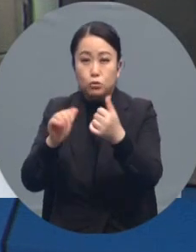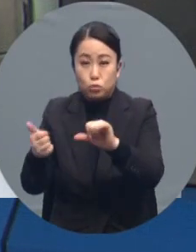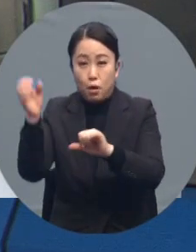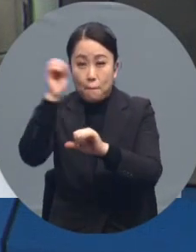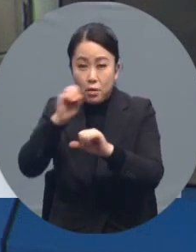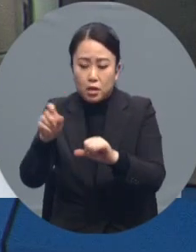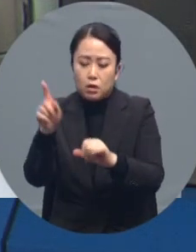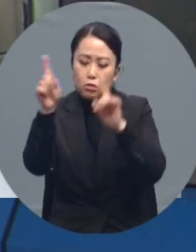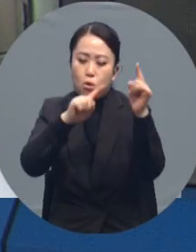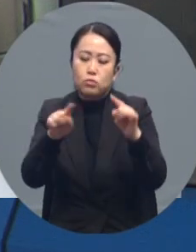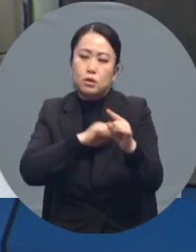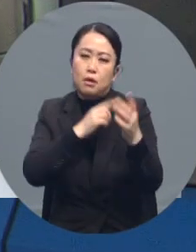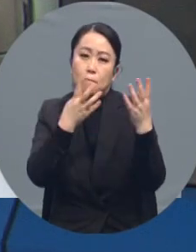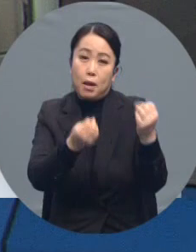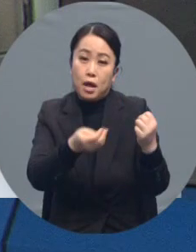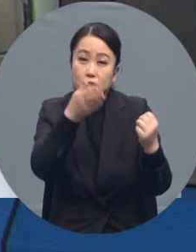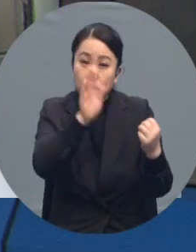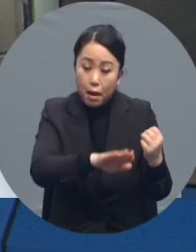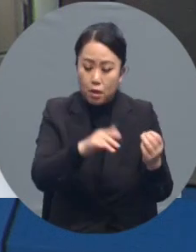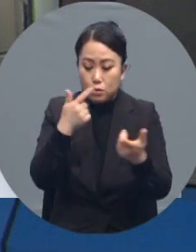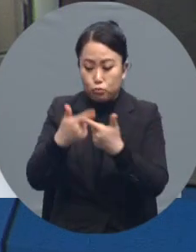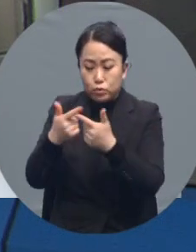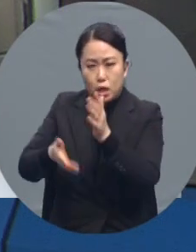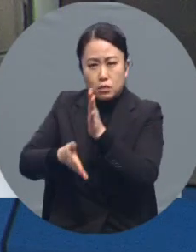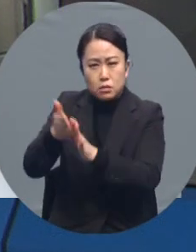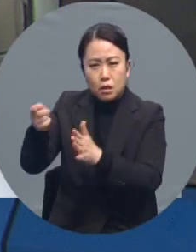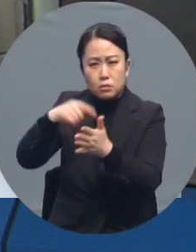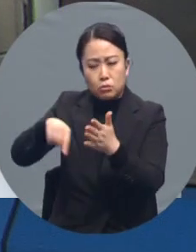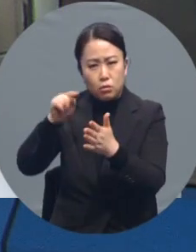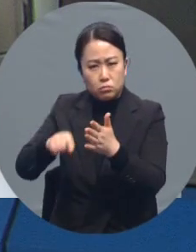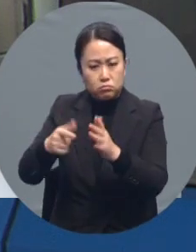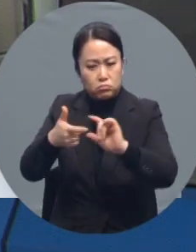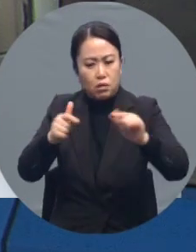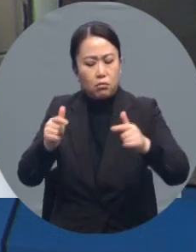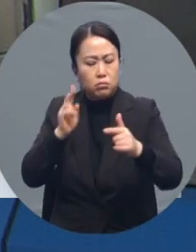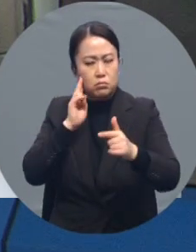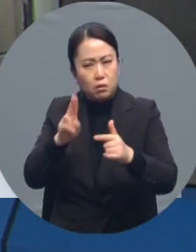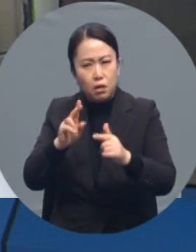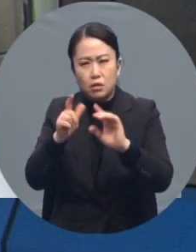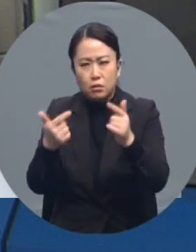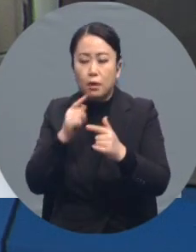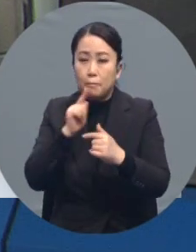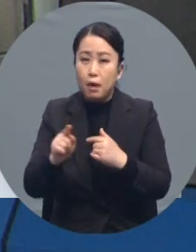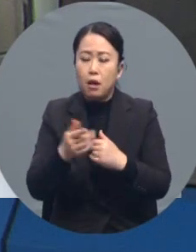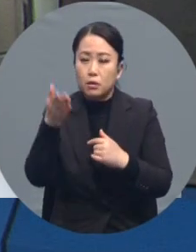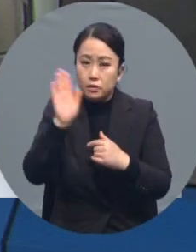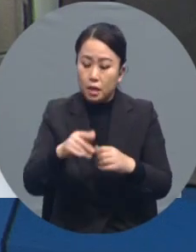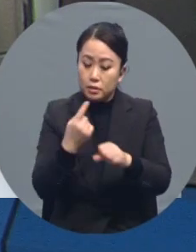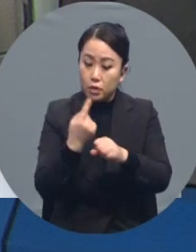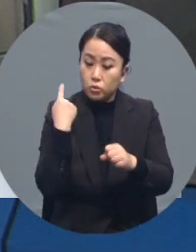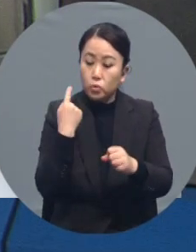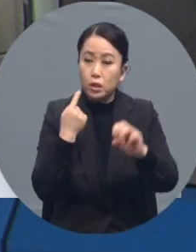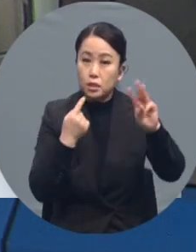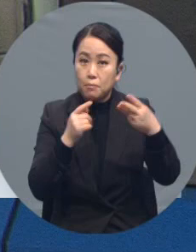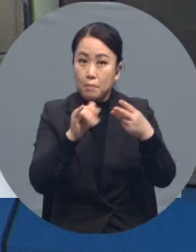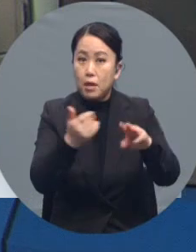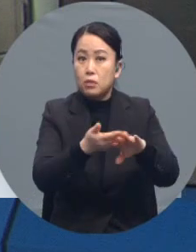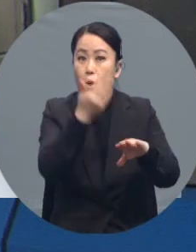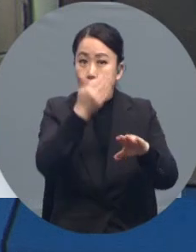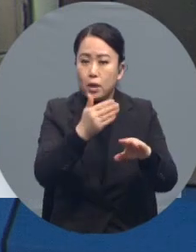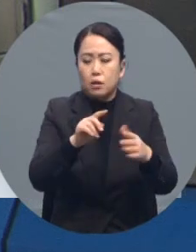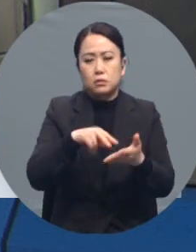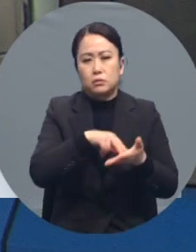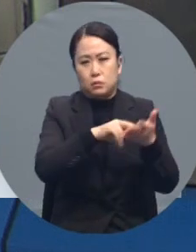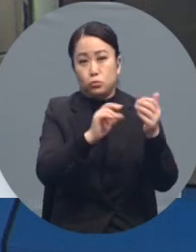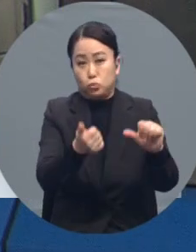부산시 실태조사는 심각성을 전혀 반영하지 못하고 있습니다 지난해에만 300명 넘게 쓸쓸한 죽음을 맞이했는데